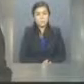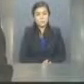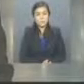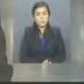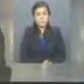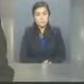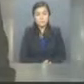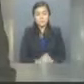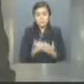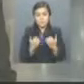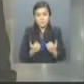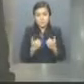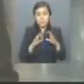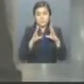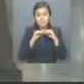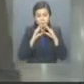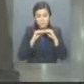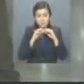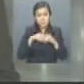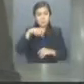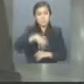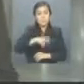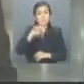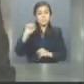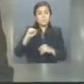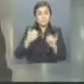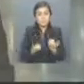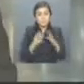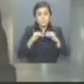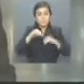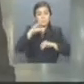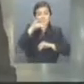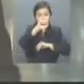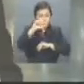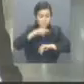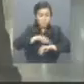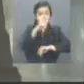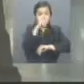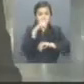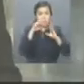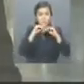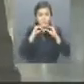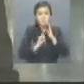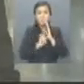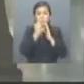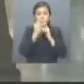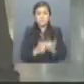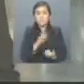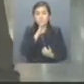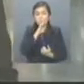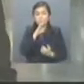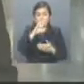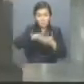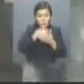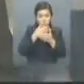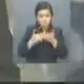ค่ะซึ่งการประชุมสภาผู้แทนราษฎรนะคะก็จะเริ่มต้นขึ้นในเวลา13นาฬิกาค่ะซึ่งหากว่ามีการพิจารณาในพระราชกำหนดทั้ง2ตัว